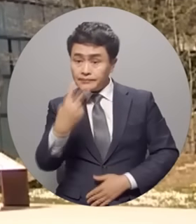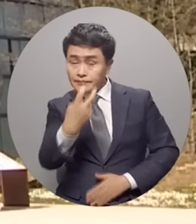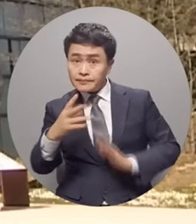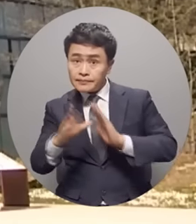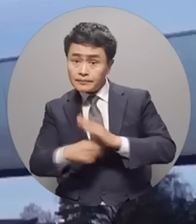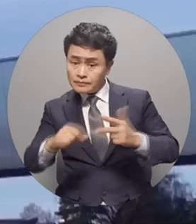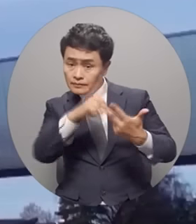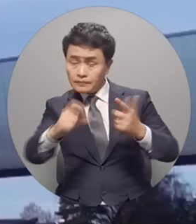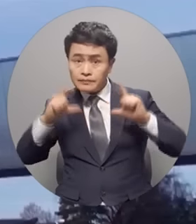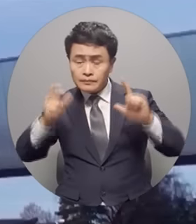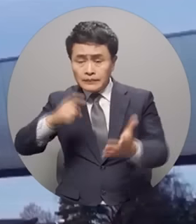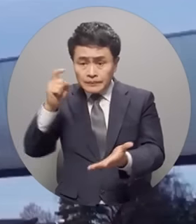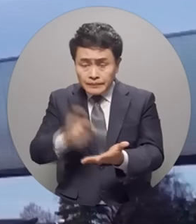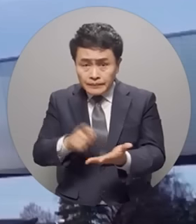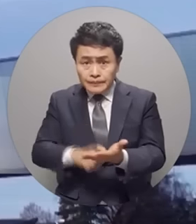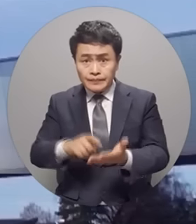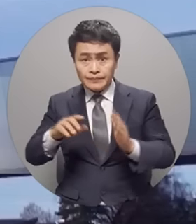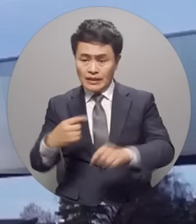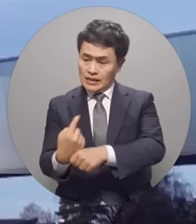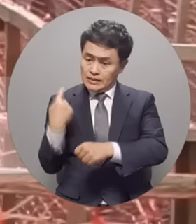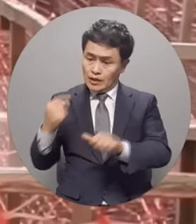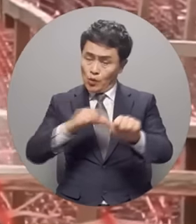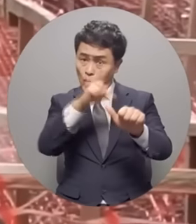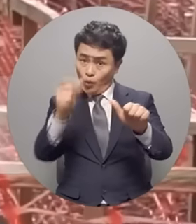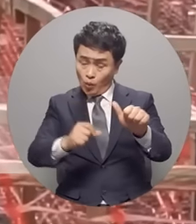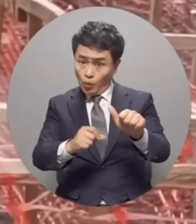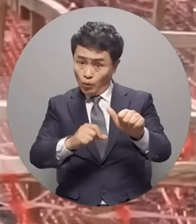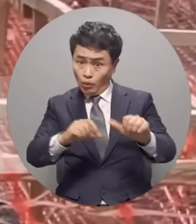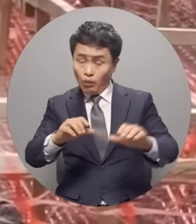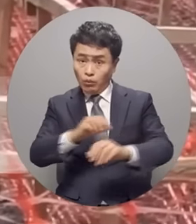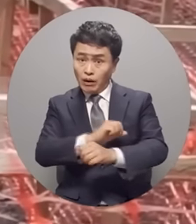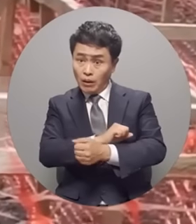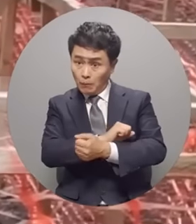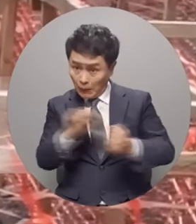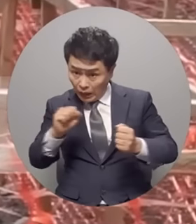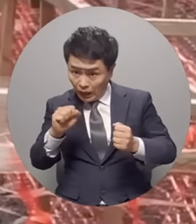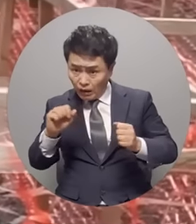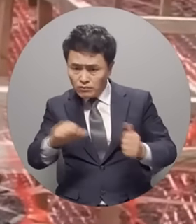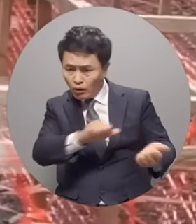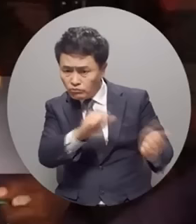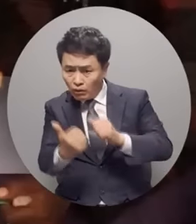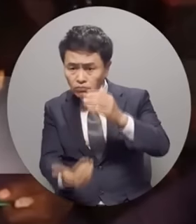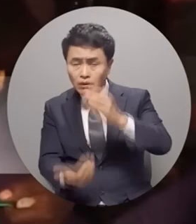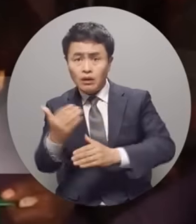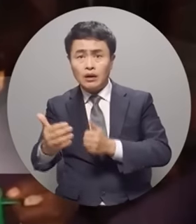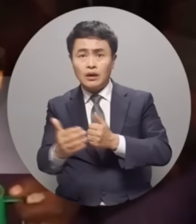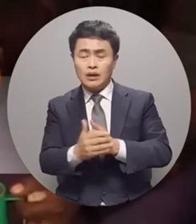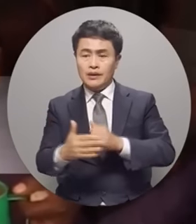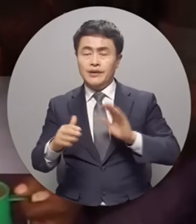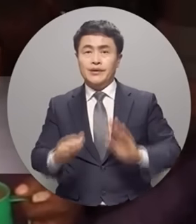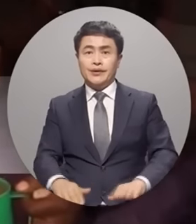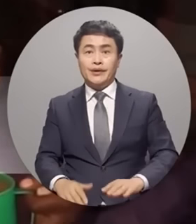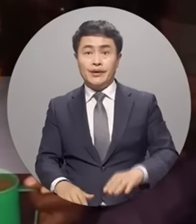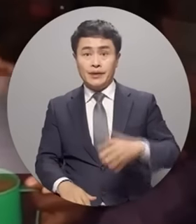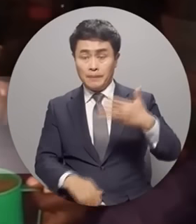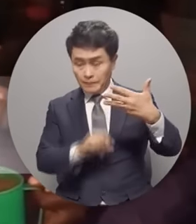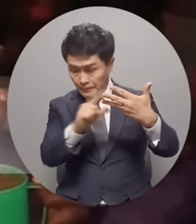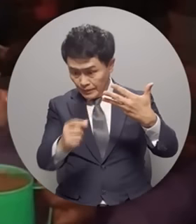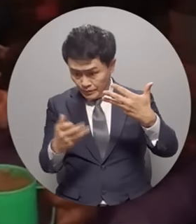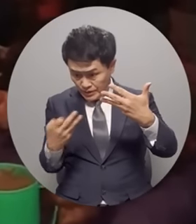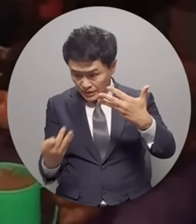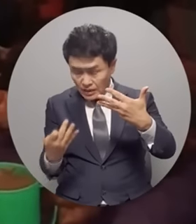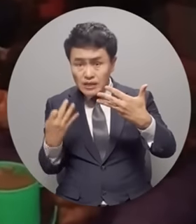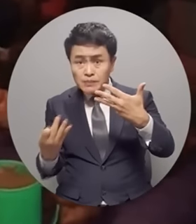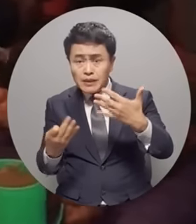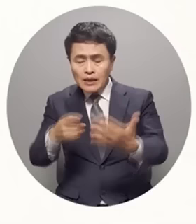7월 선포한 비상사태를 작년 5월 해제했지만 최근 사망자가 속출하면서 지난 14일 비상사태를 다시